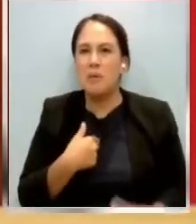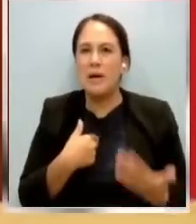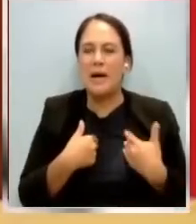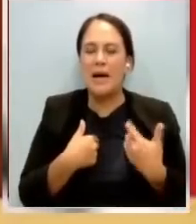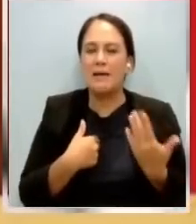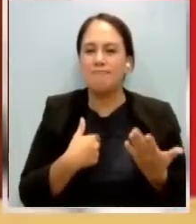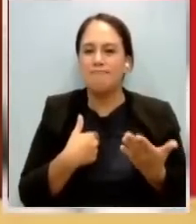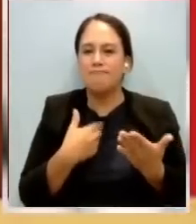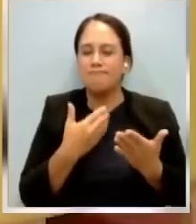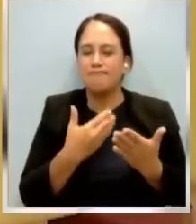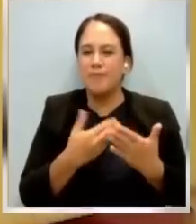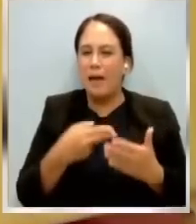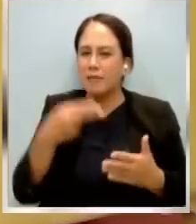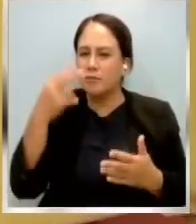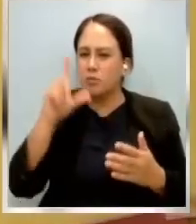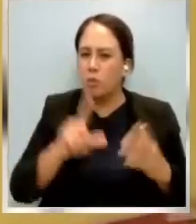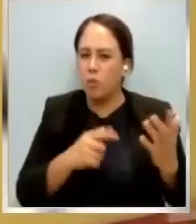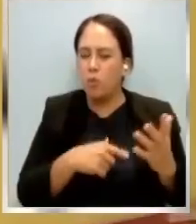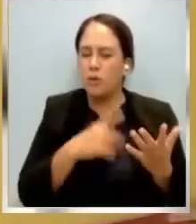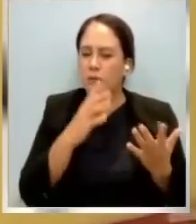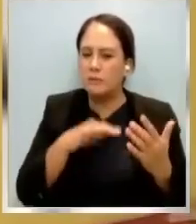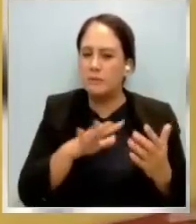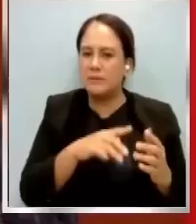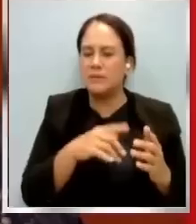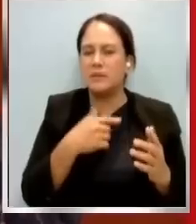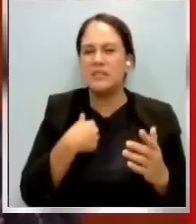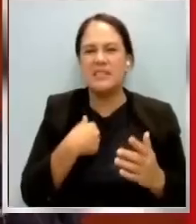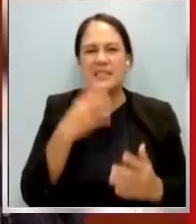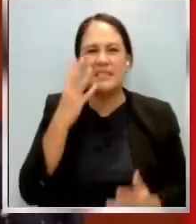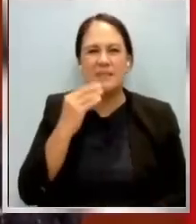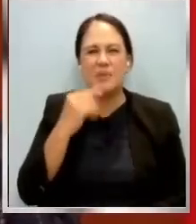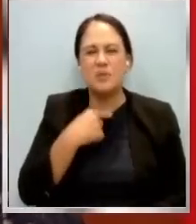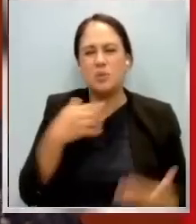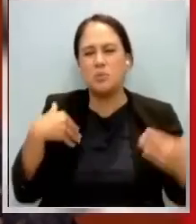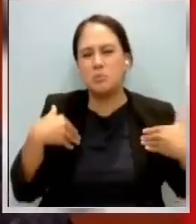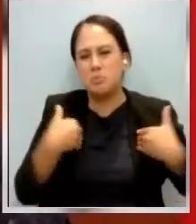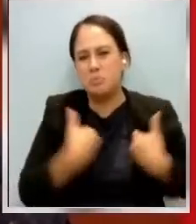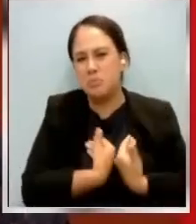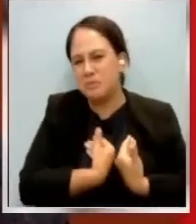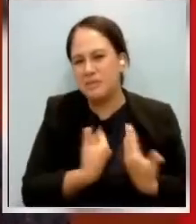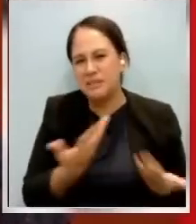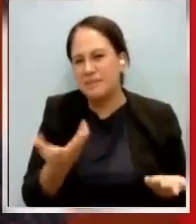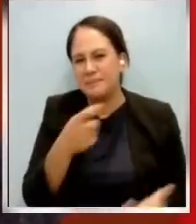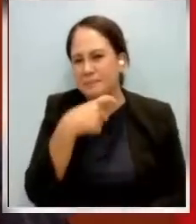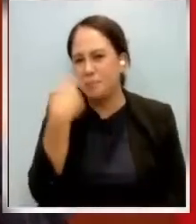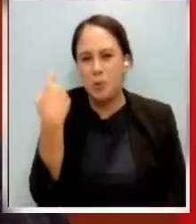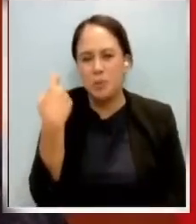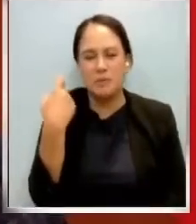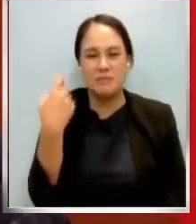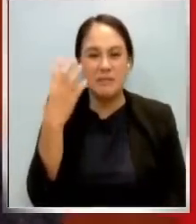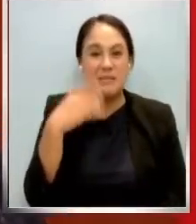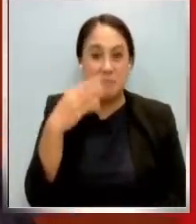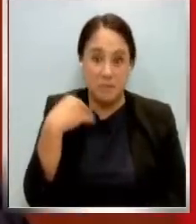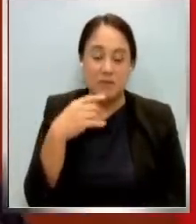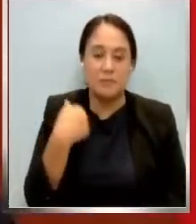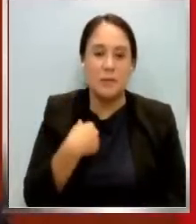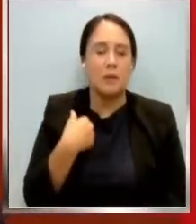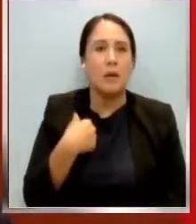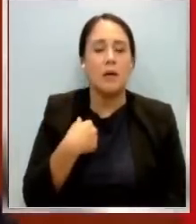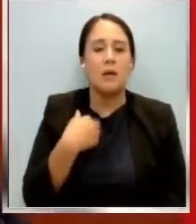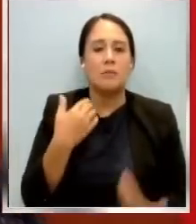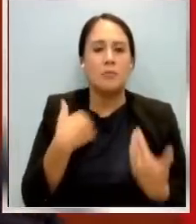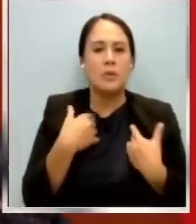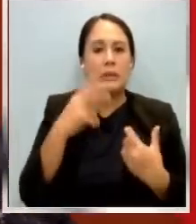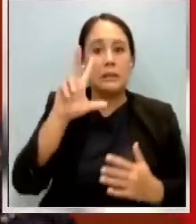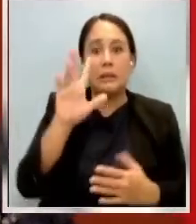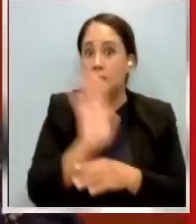showbiz, kung saan umabot na raw siya sa puntong ma-burnout o nawalan siya ng gana. I was doing 3 movies in 1 year